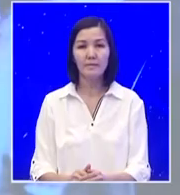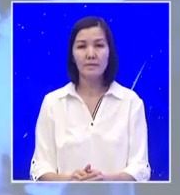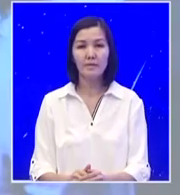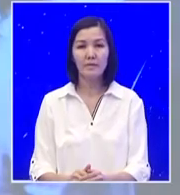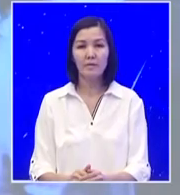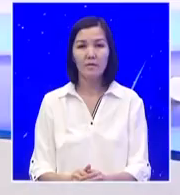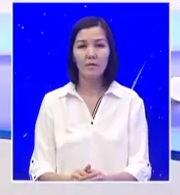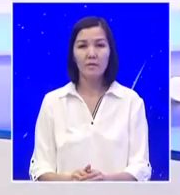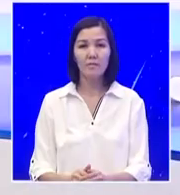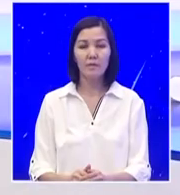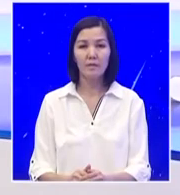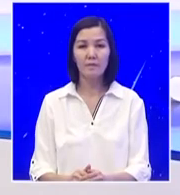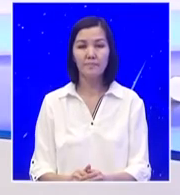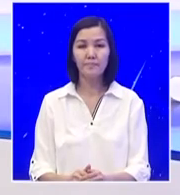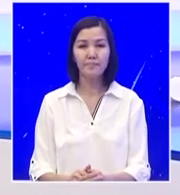арнасы.